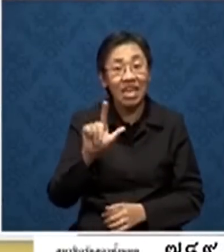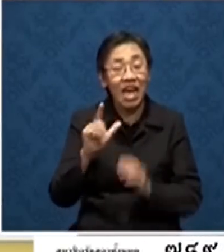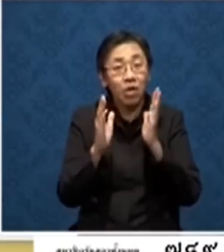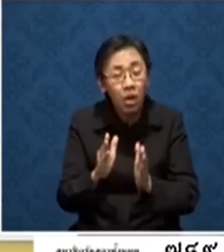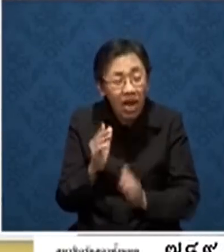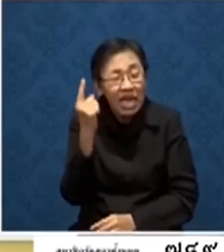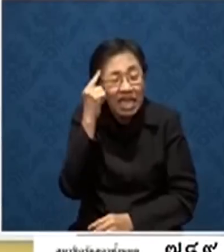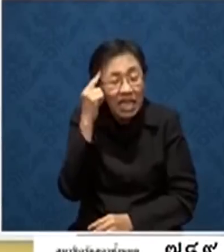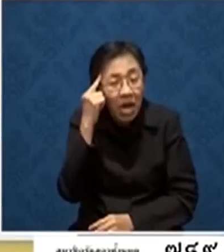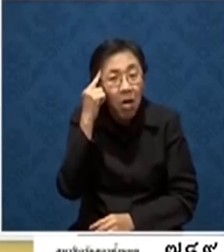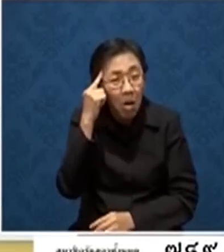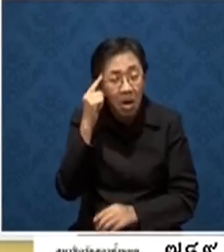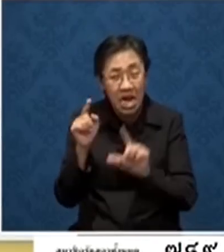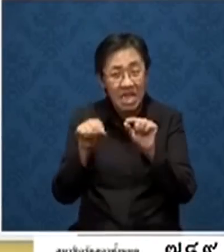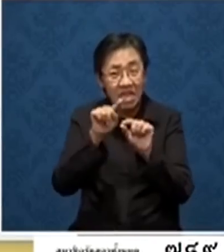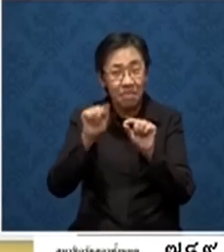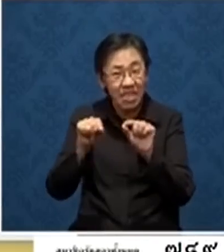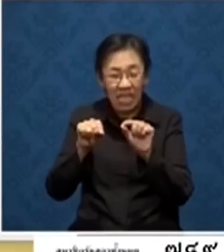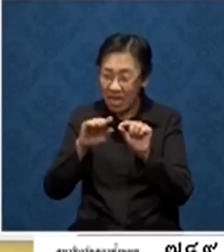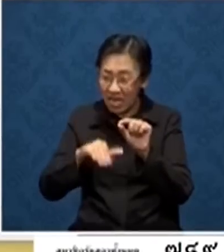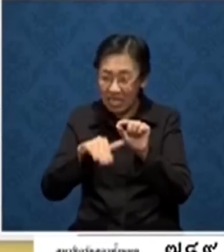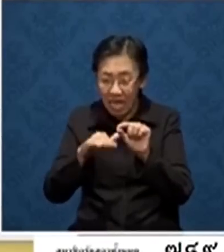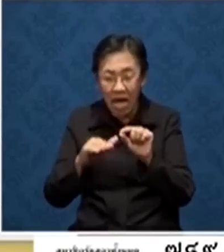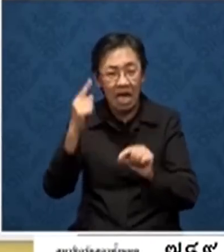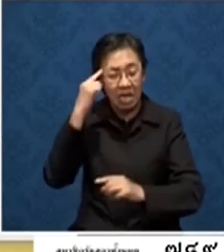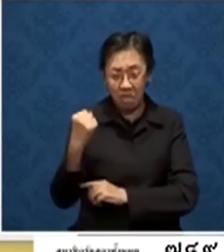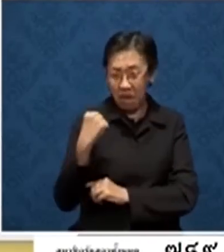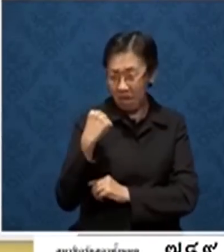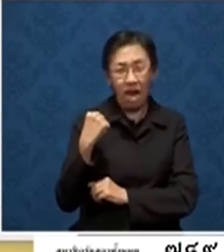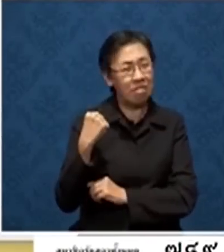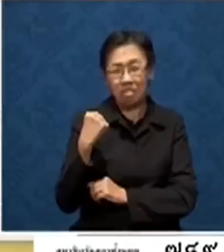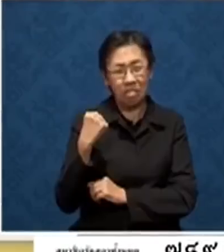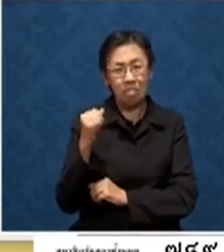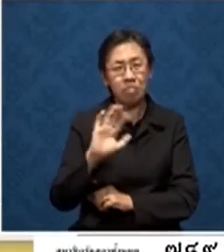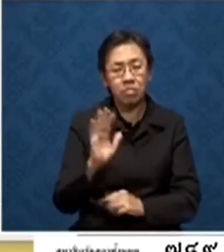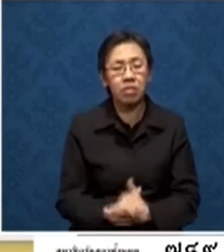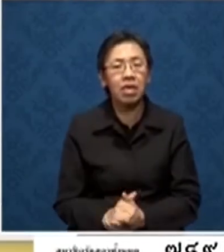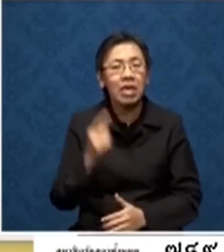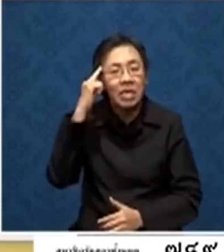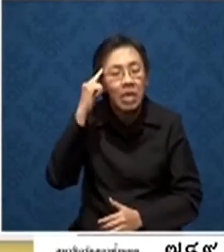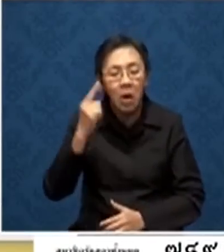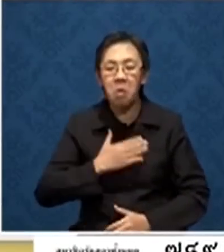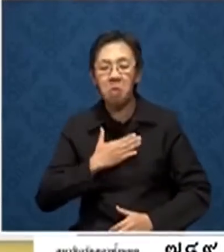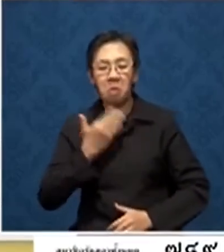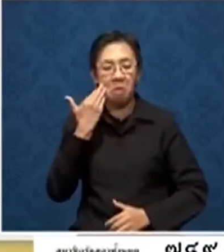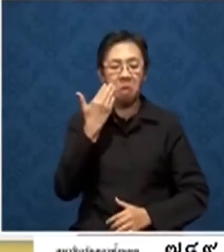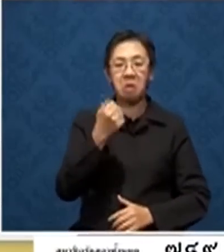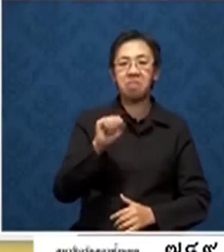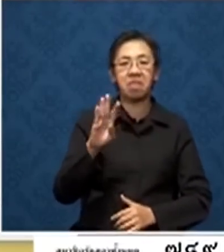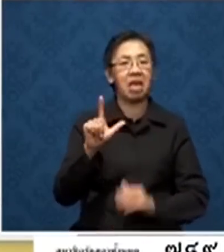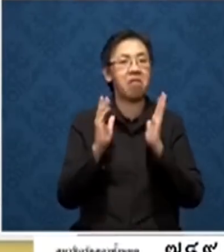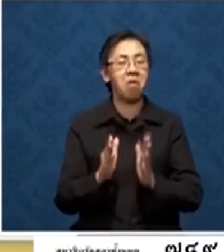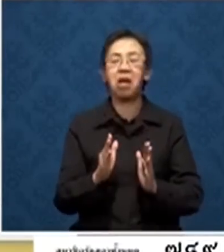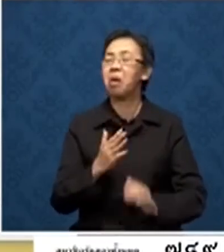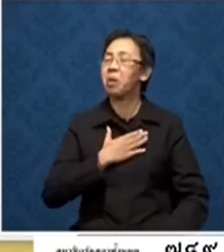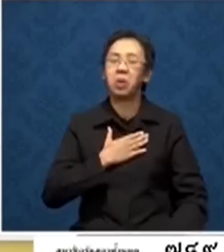ท่านอย่านึกว่ามันมากมายมันเป็นพลังจากประชาชนที่มันยิ่งใหญ่สำหรับพวกเราครับแต่ท่านอย่าหลงระเริงคำว่า 14ล้านเสียง